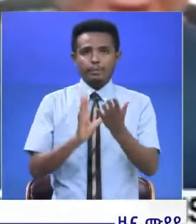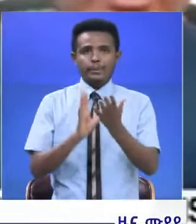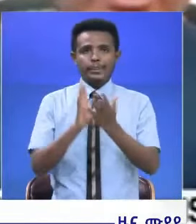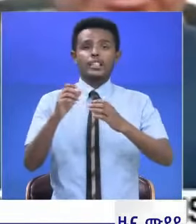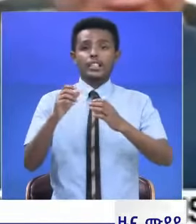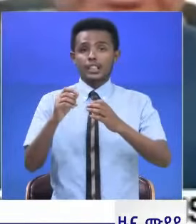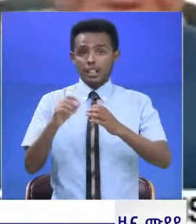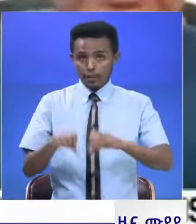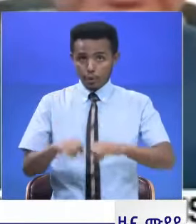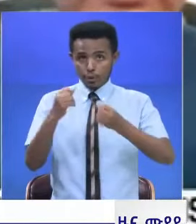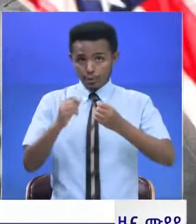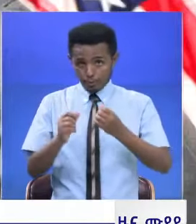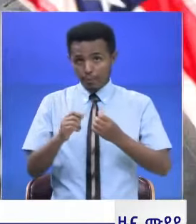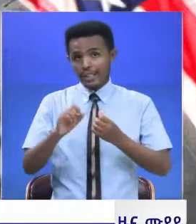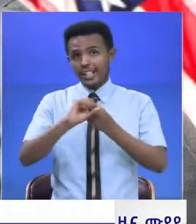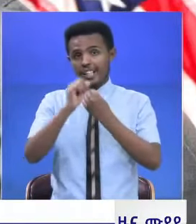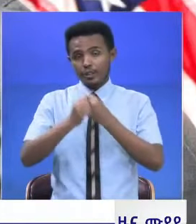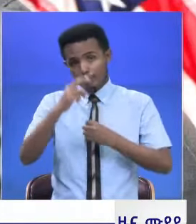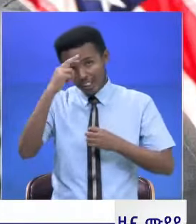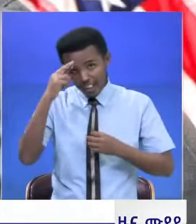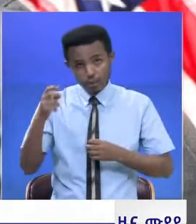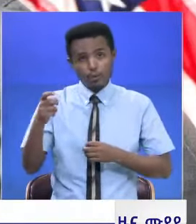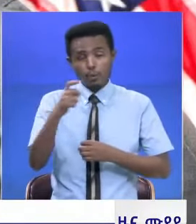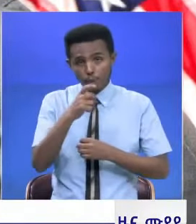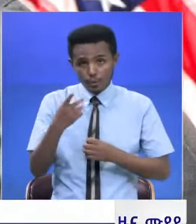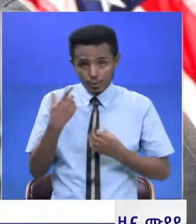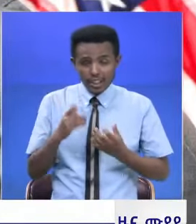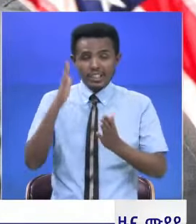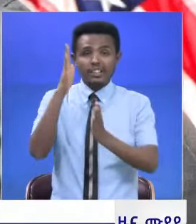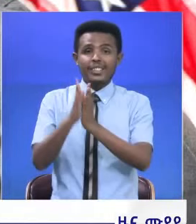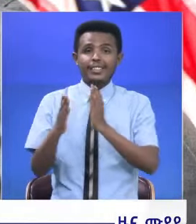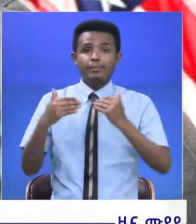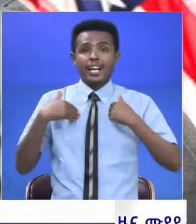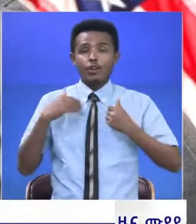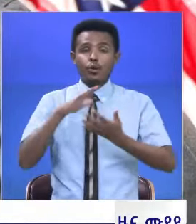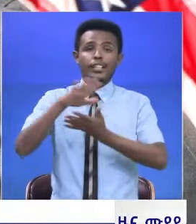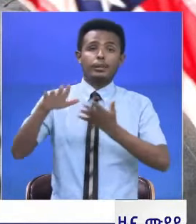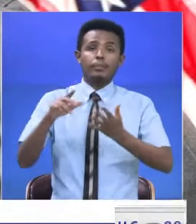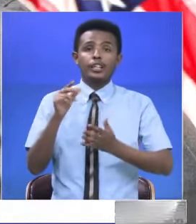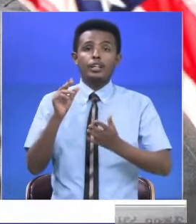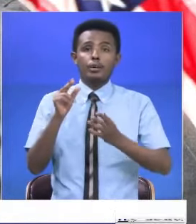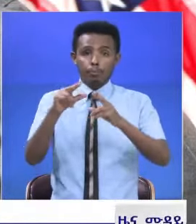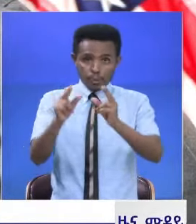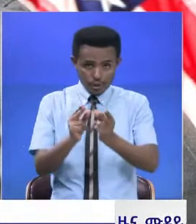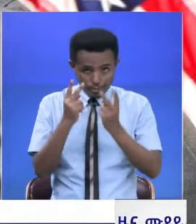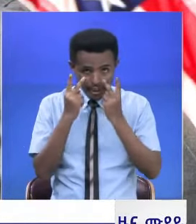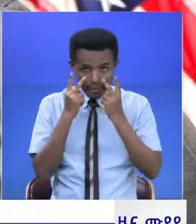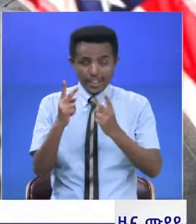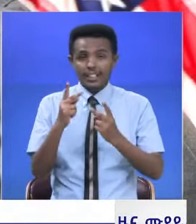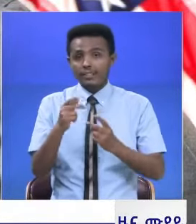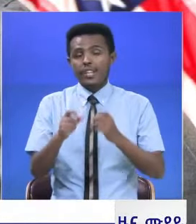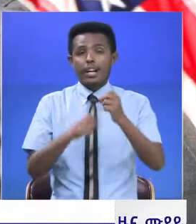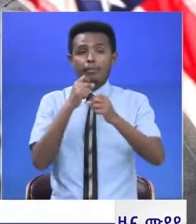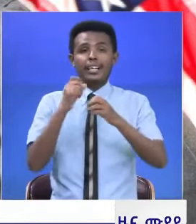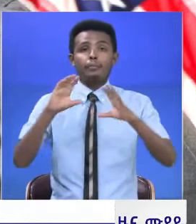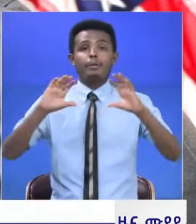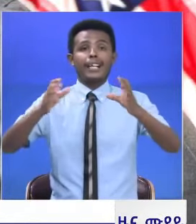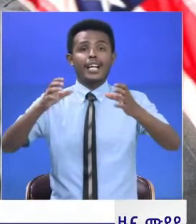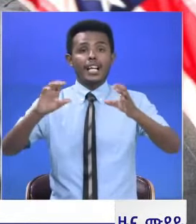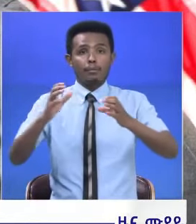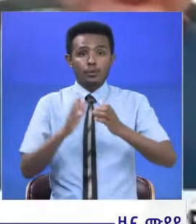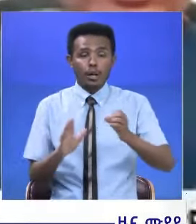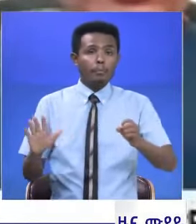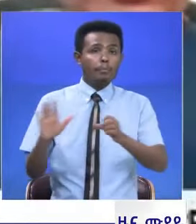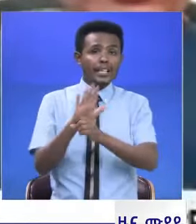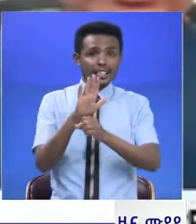እንዲፈጸሙ መሰረታዊ ምክንያት ሆነውና የመብት ጥሰቶችን እየፈጸመ ያለውን አሽባሪ ቡድን በተመለከተ ያለም አቀፍ የመገናኛ ብዙሃን በቂ